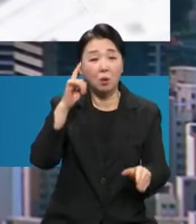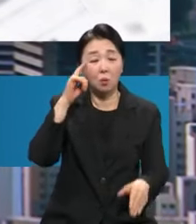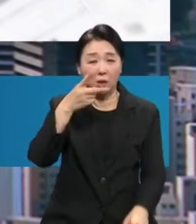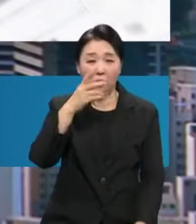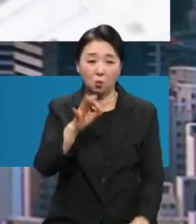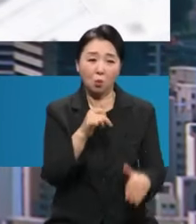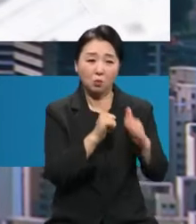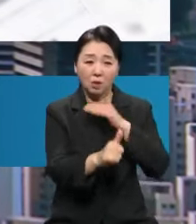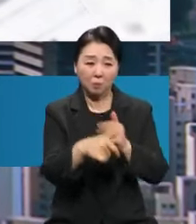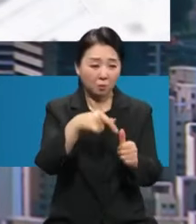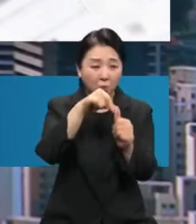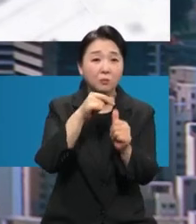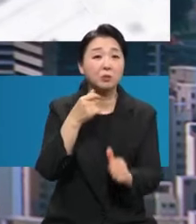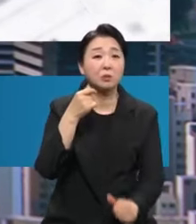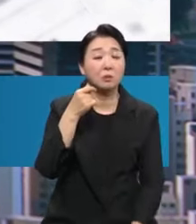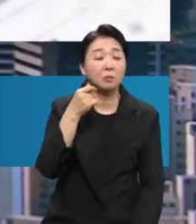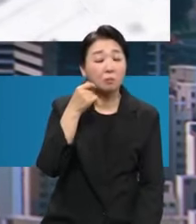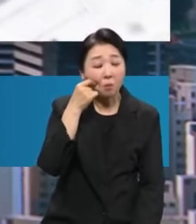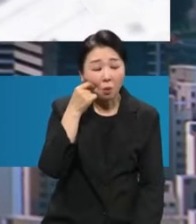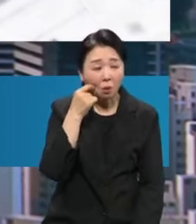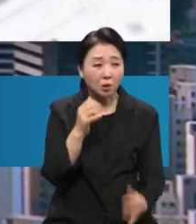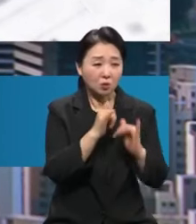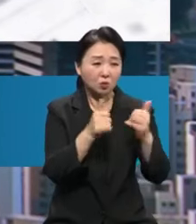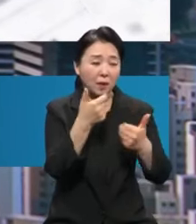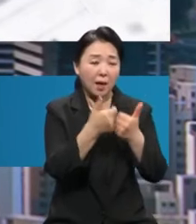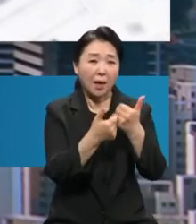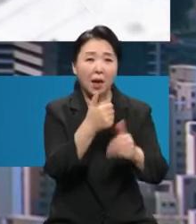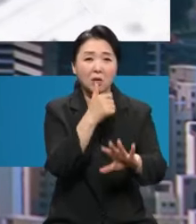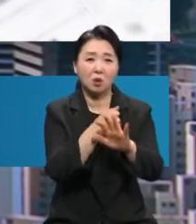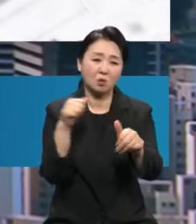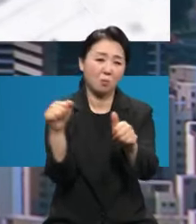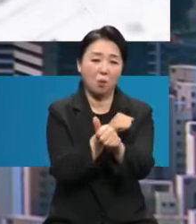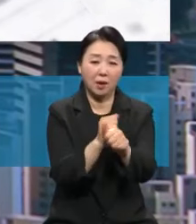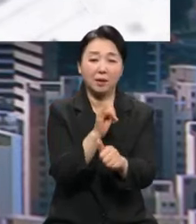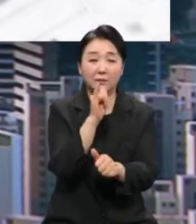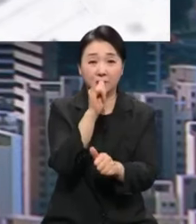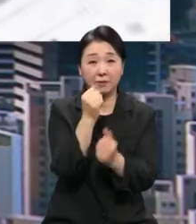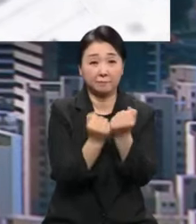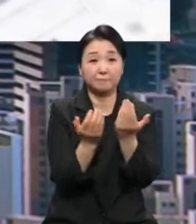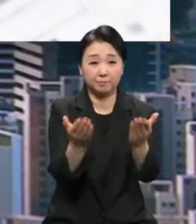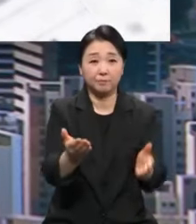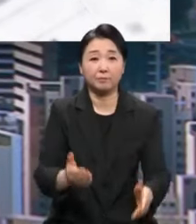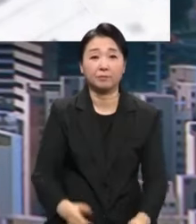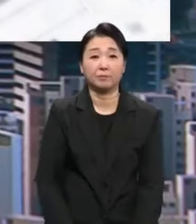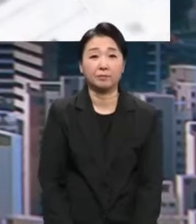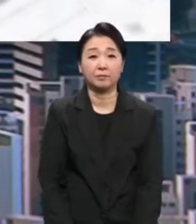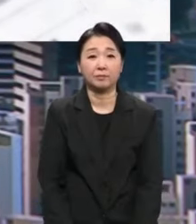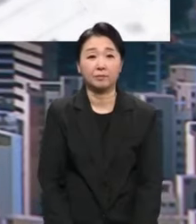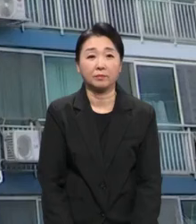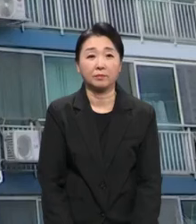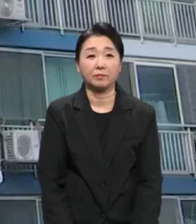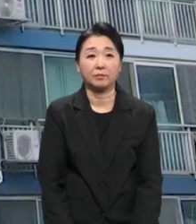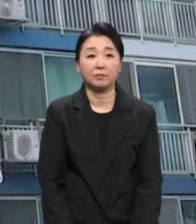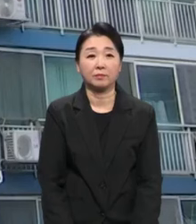때문인데 주민 갈등으로 이어져 폭행까지 벌어졌습니다. 무슨 일인지 김한수 기자가 취재했습니다.